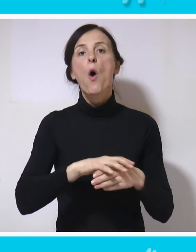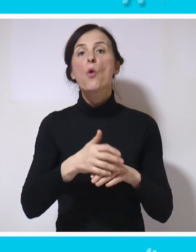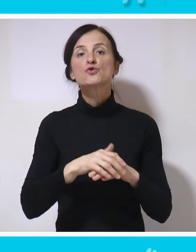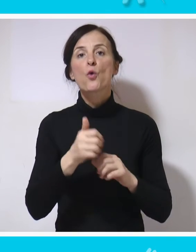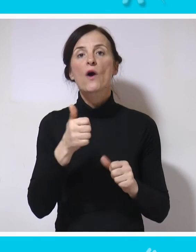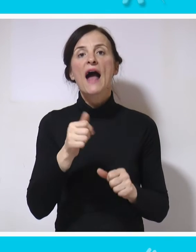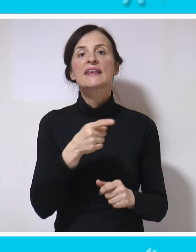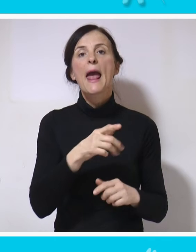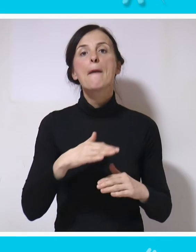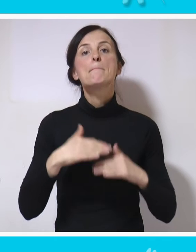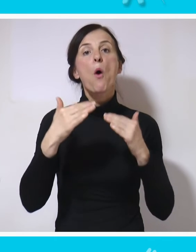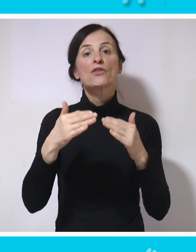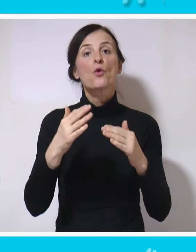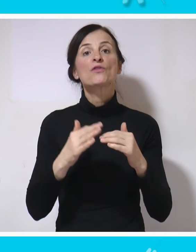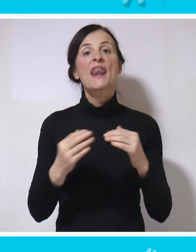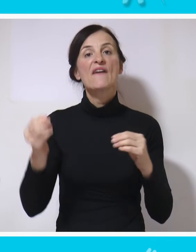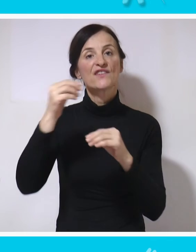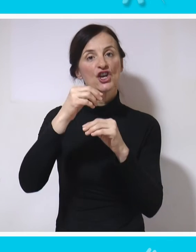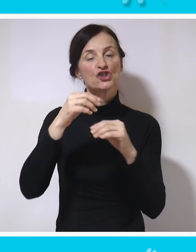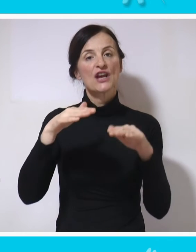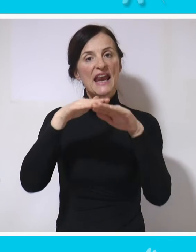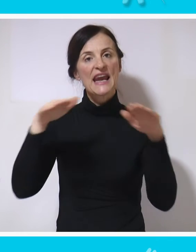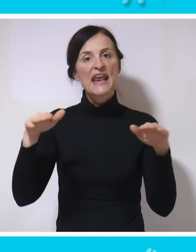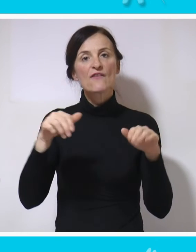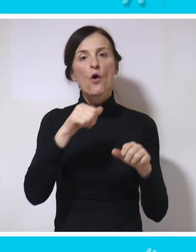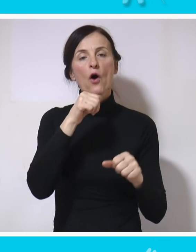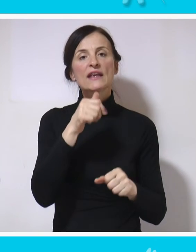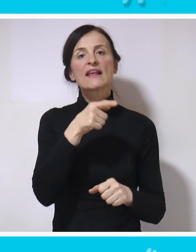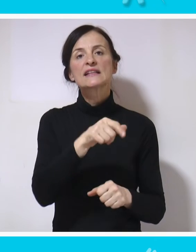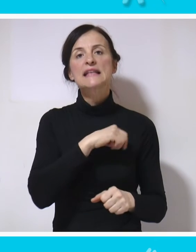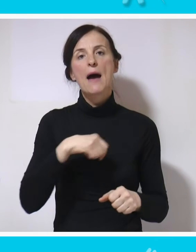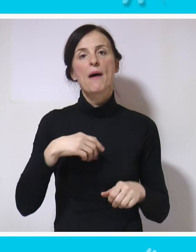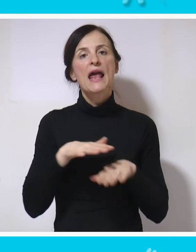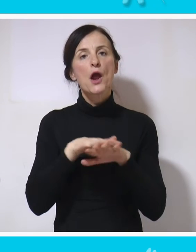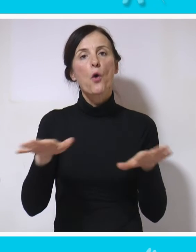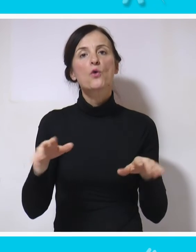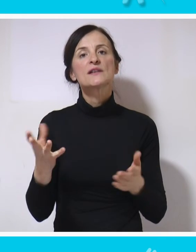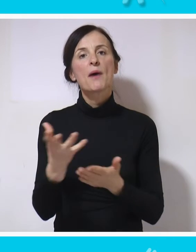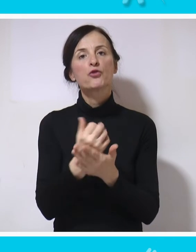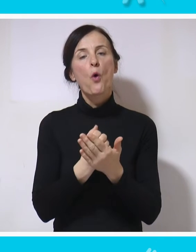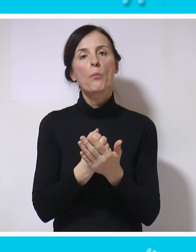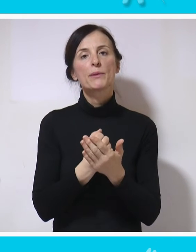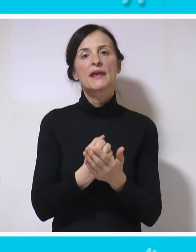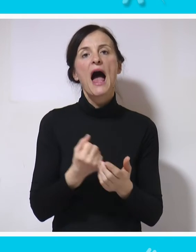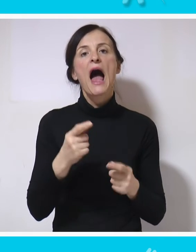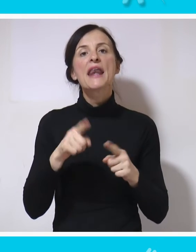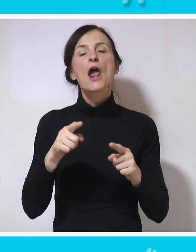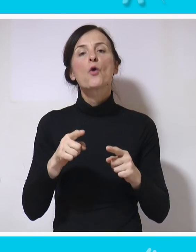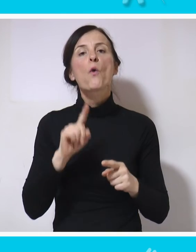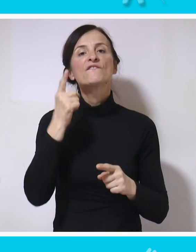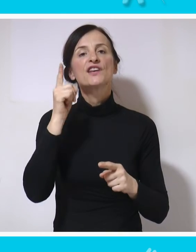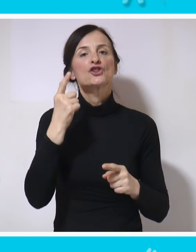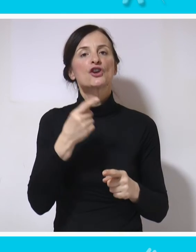usluga je podignuta na viši nivo i sama inkluzija dobija neku